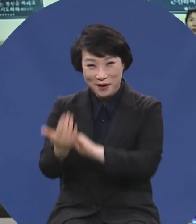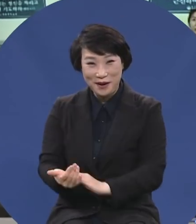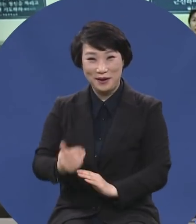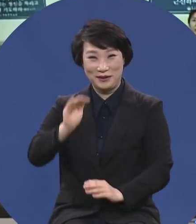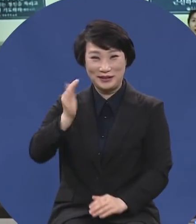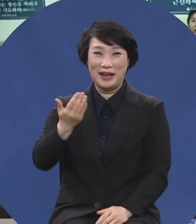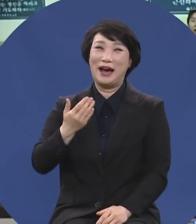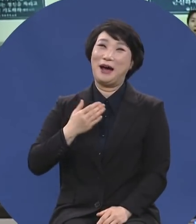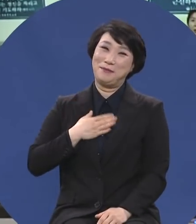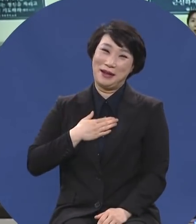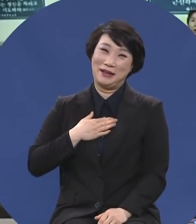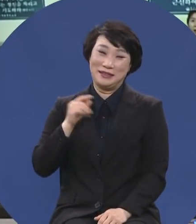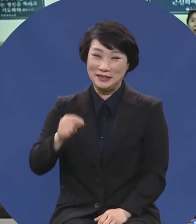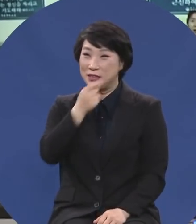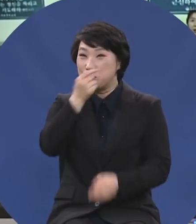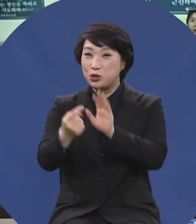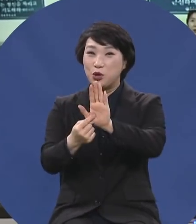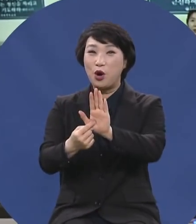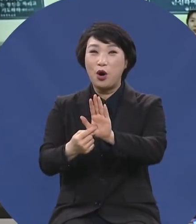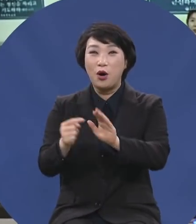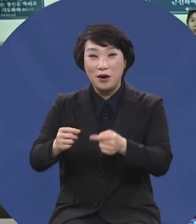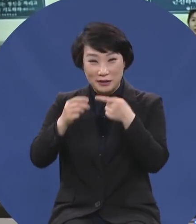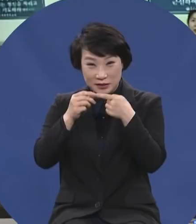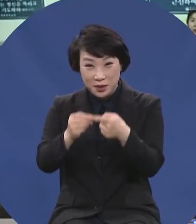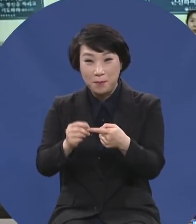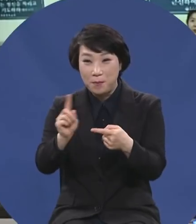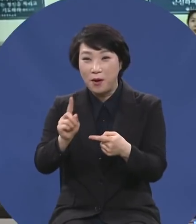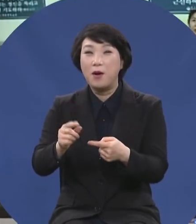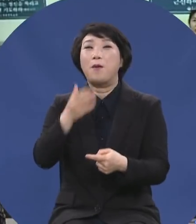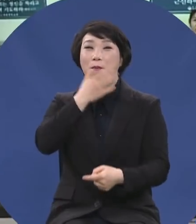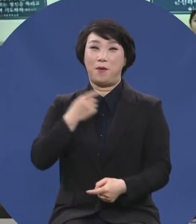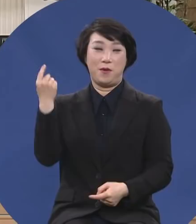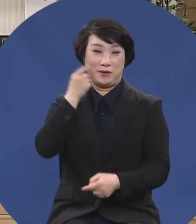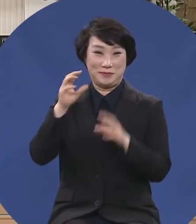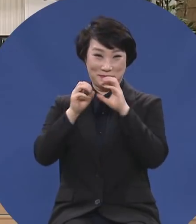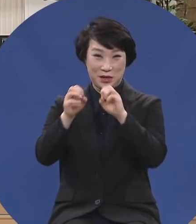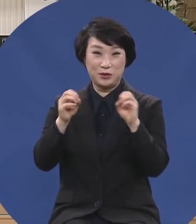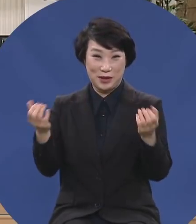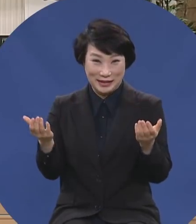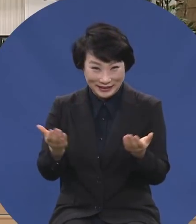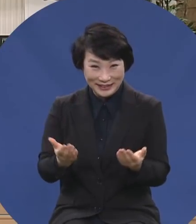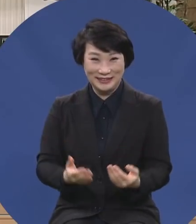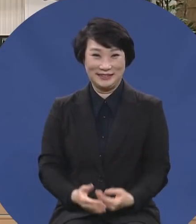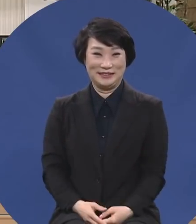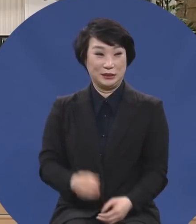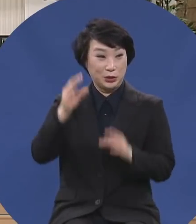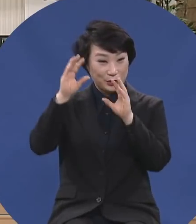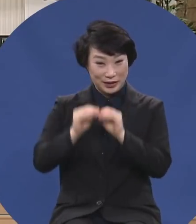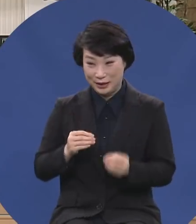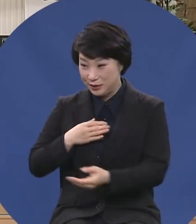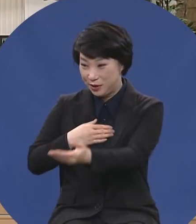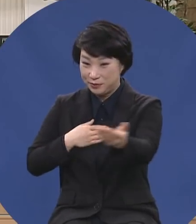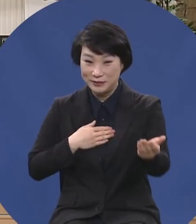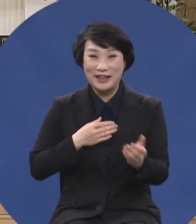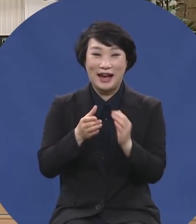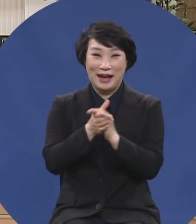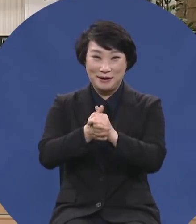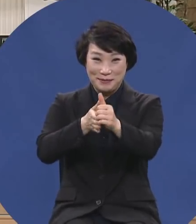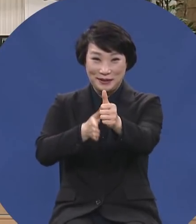말이요. 이 증거가 나타나는 첫 번째 증거가 복음 전도라 이 말입니다. 동의하시면 아멘